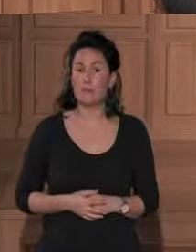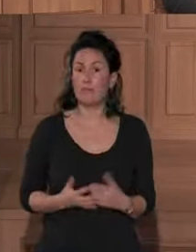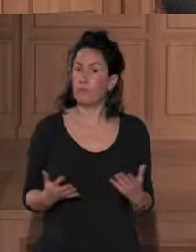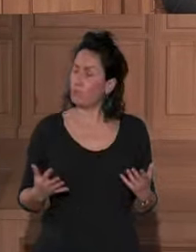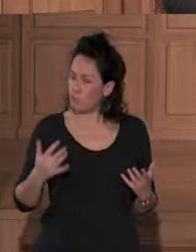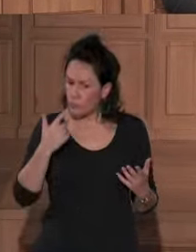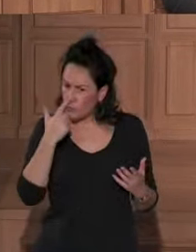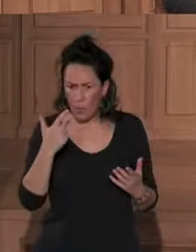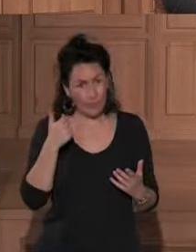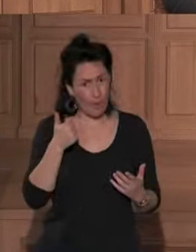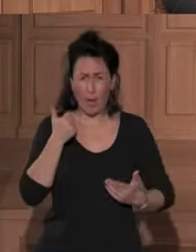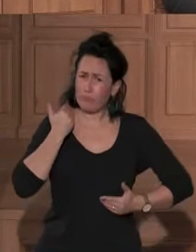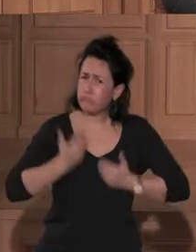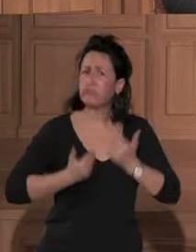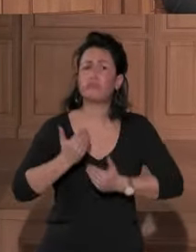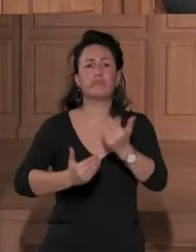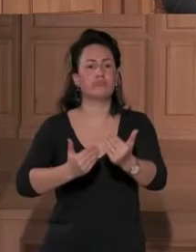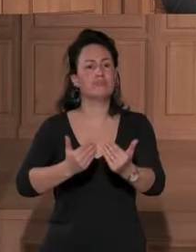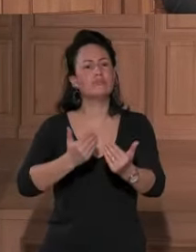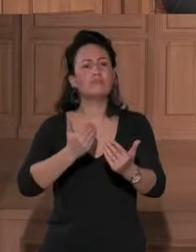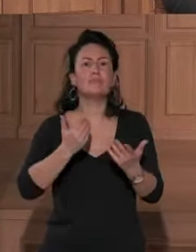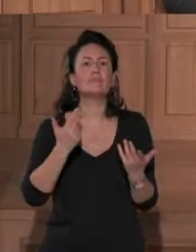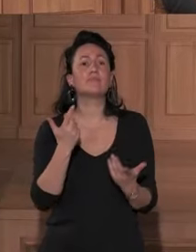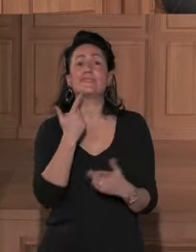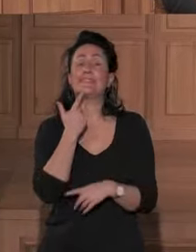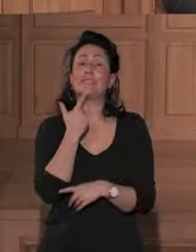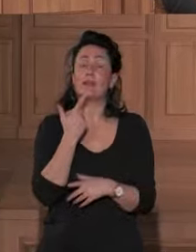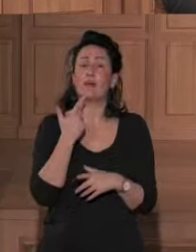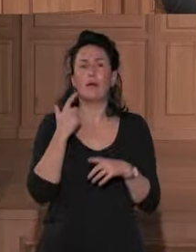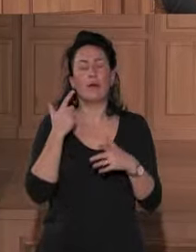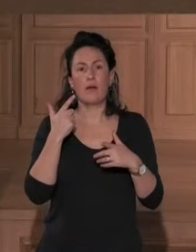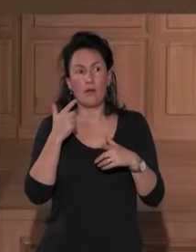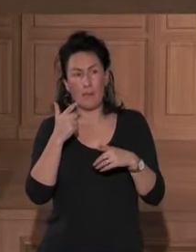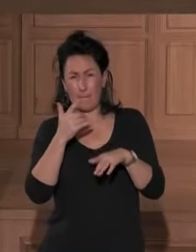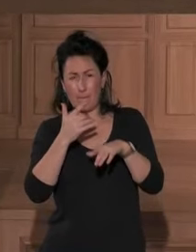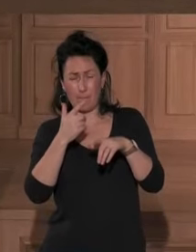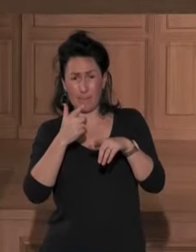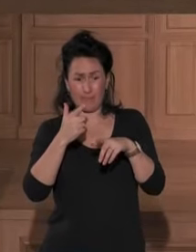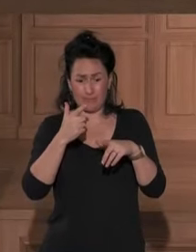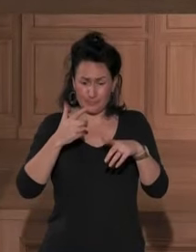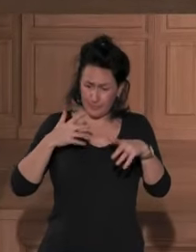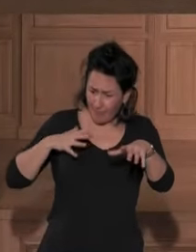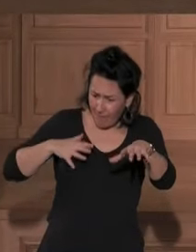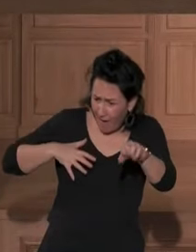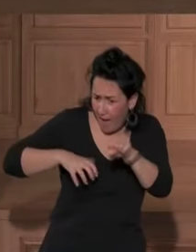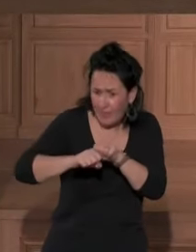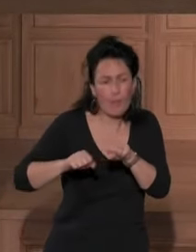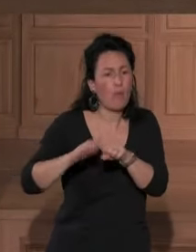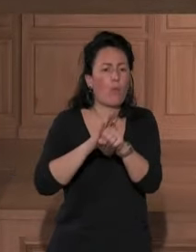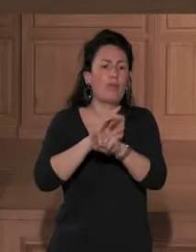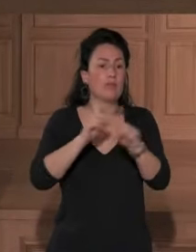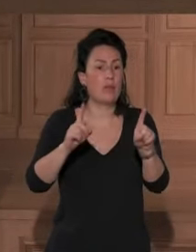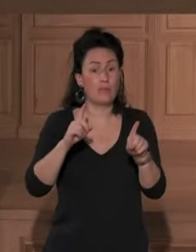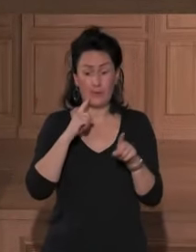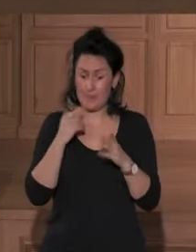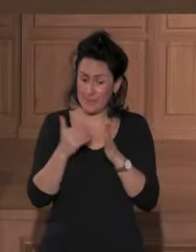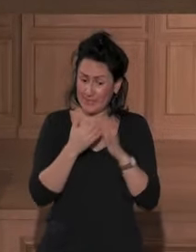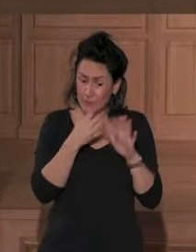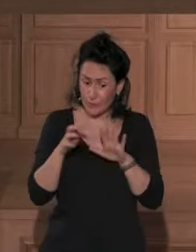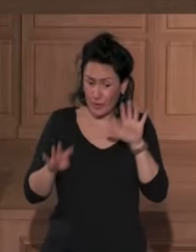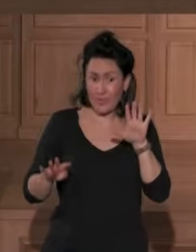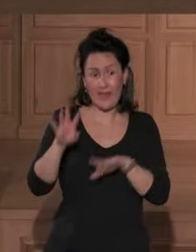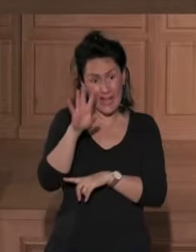on est dans un bon élan. Je ne dis pas qu'on va rattraper le retard parce qu'il est considérable. L'autisme est reconnu en 1995 comme un problème de